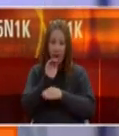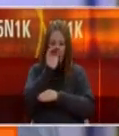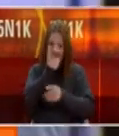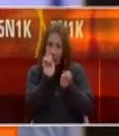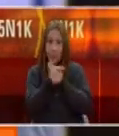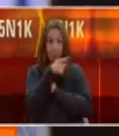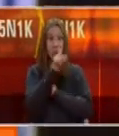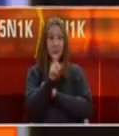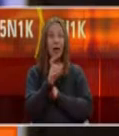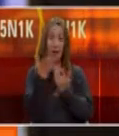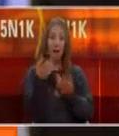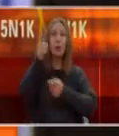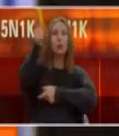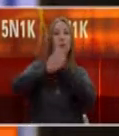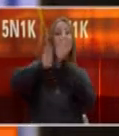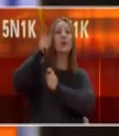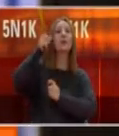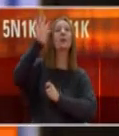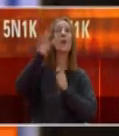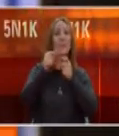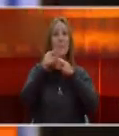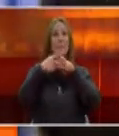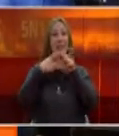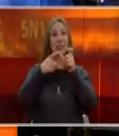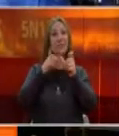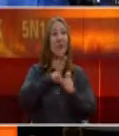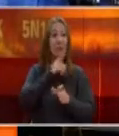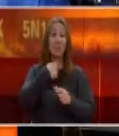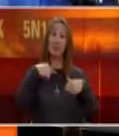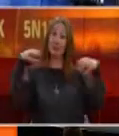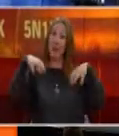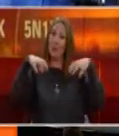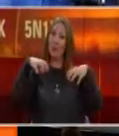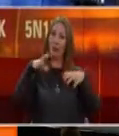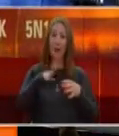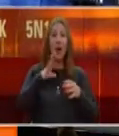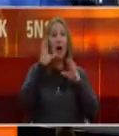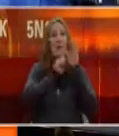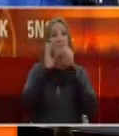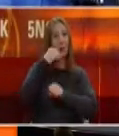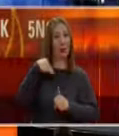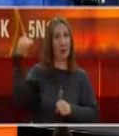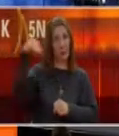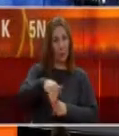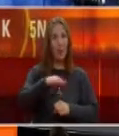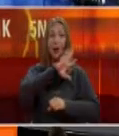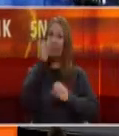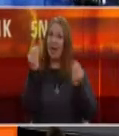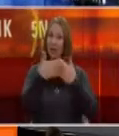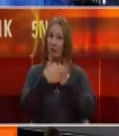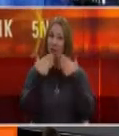yapıyorsunuz sizden? Evet, Uçurtmayı Vurmasınlar'da Barış vardı. Bizim Yağmur'umuz var. Afyonkarahisar'dan geliyorum. Herkese iyi akşamlar